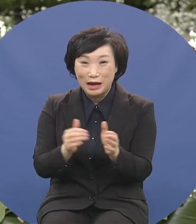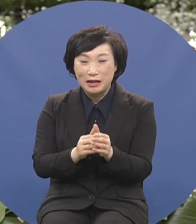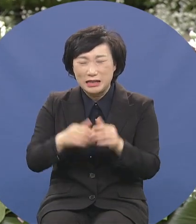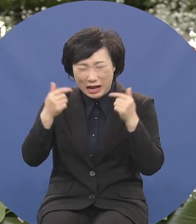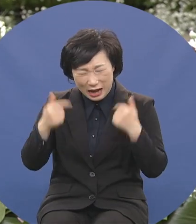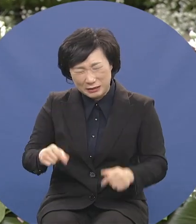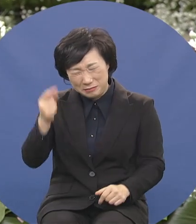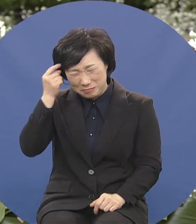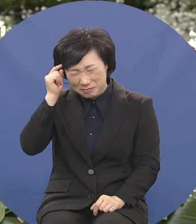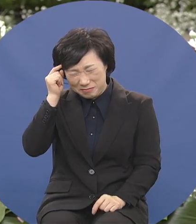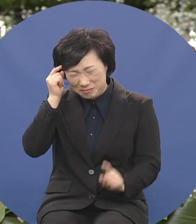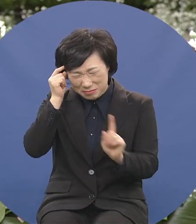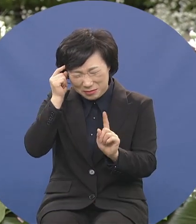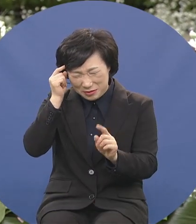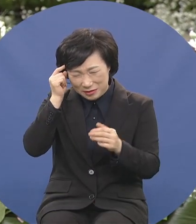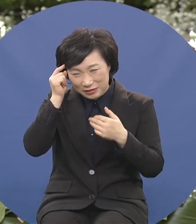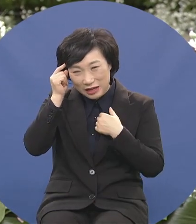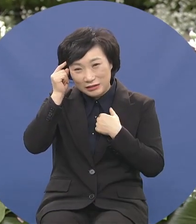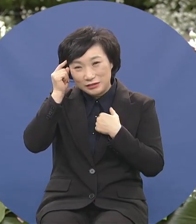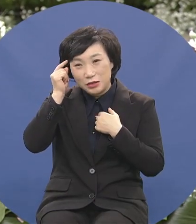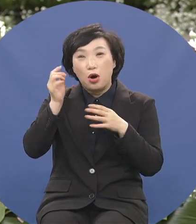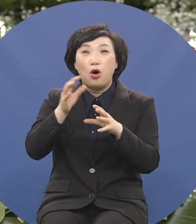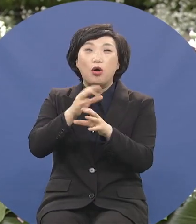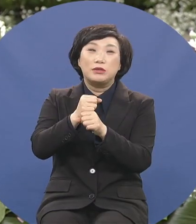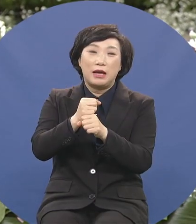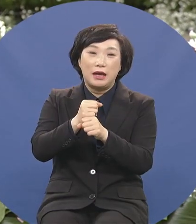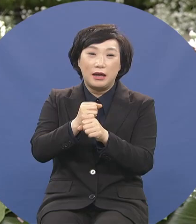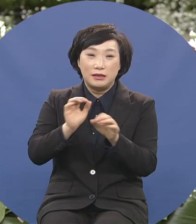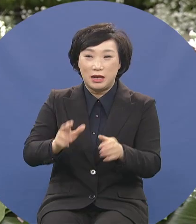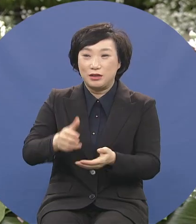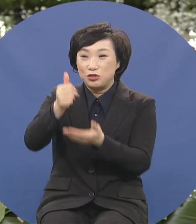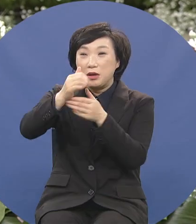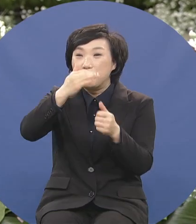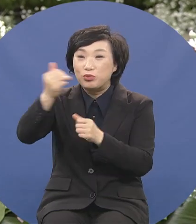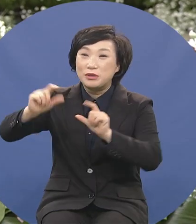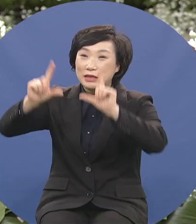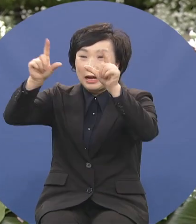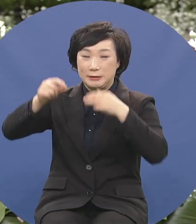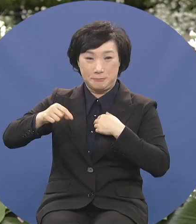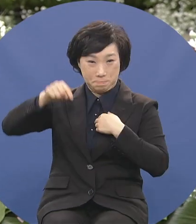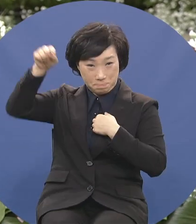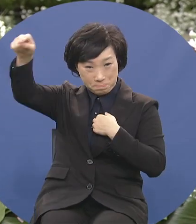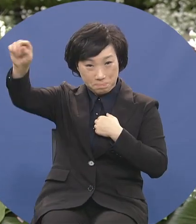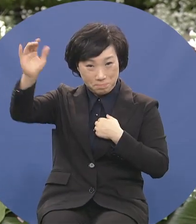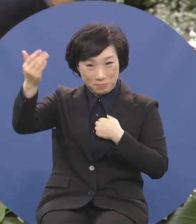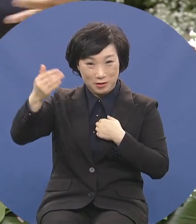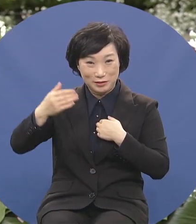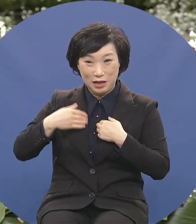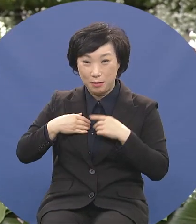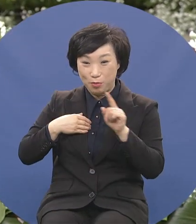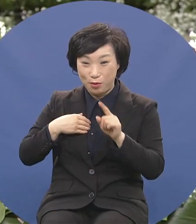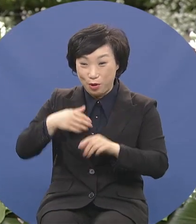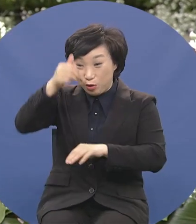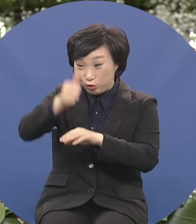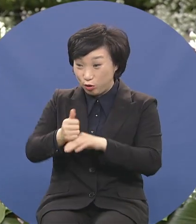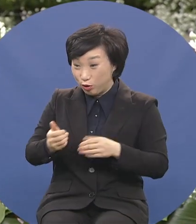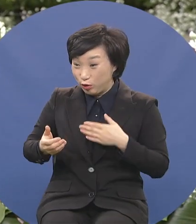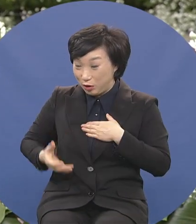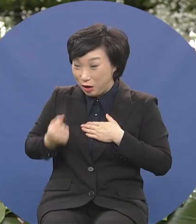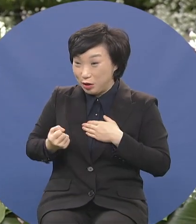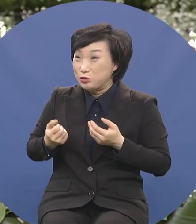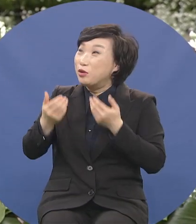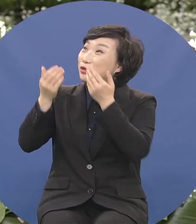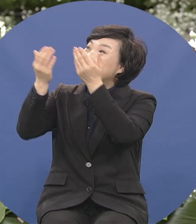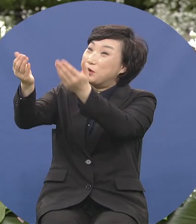항상 생각해요. 나는 언젠가 주님이 부르시는 날 간다. 그럼 내가 무엇인가 작품을 들고